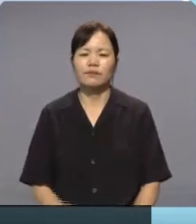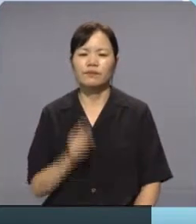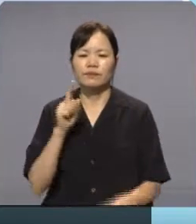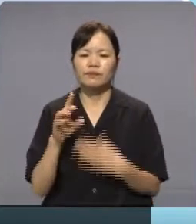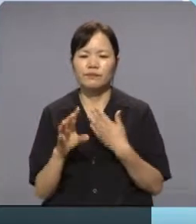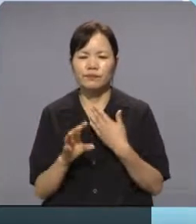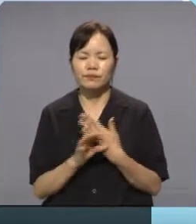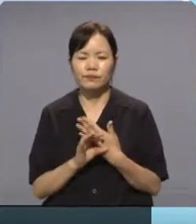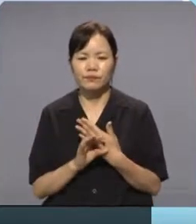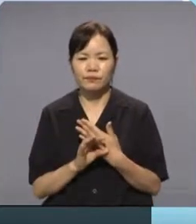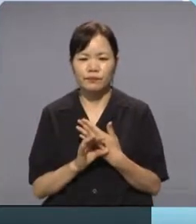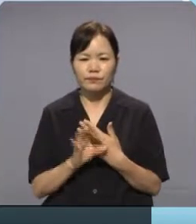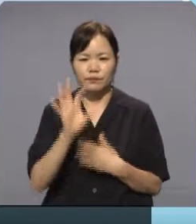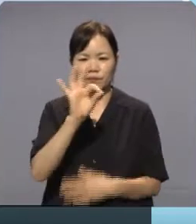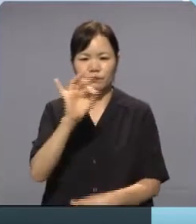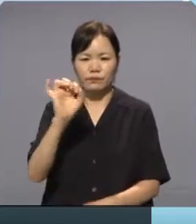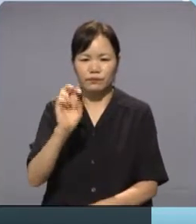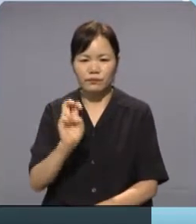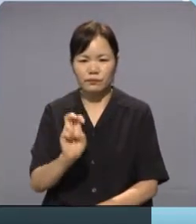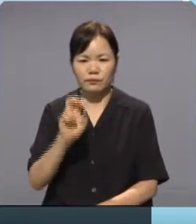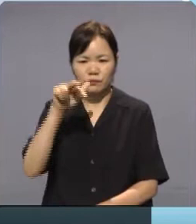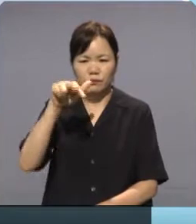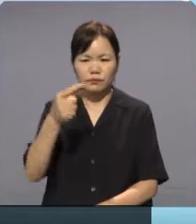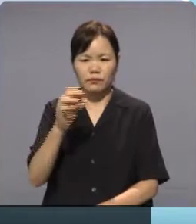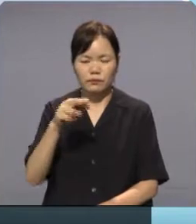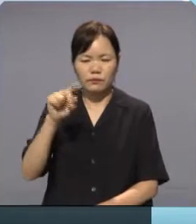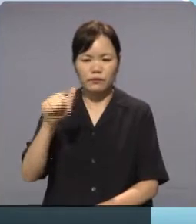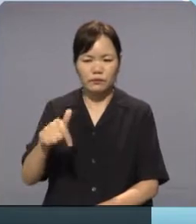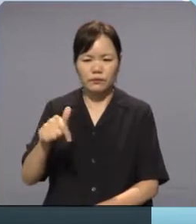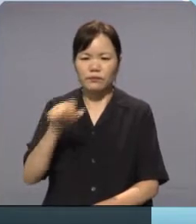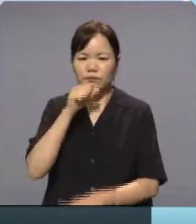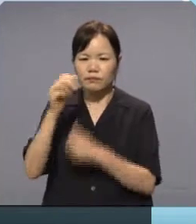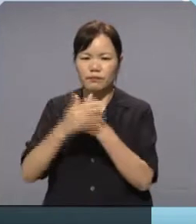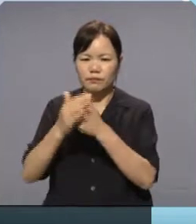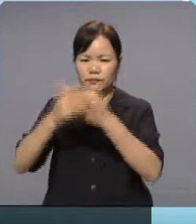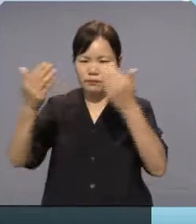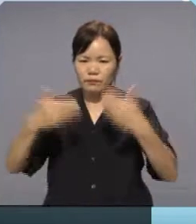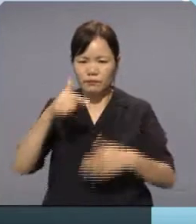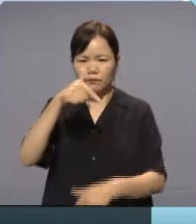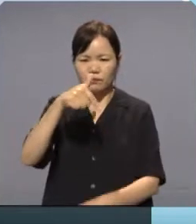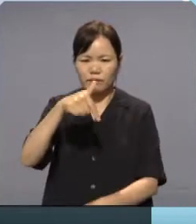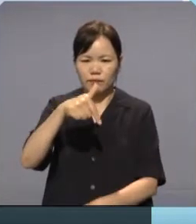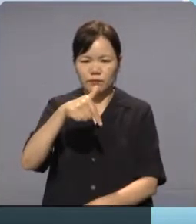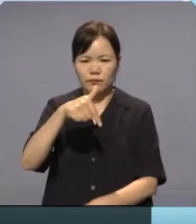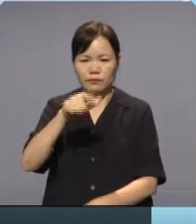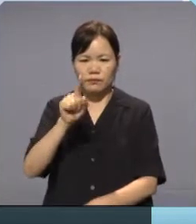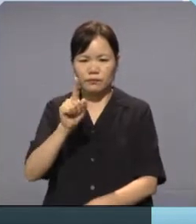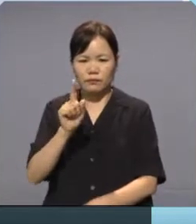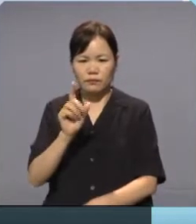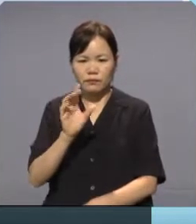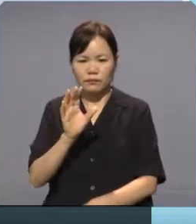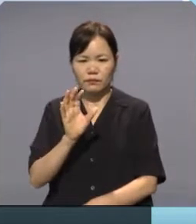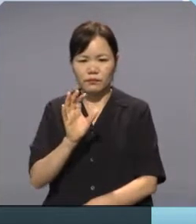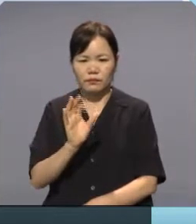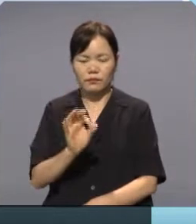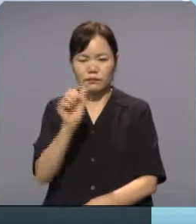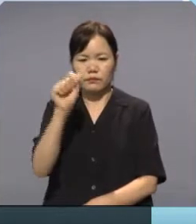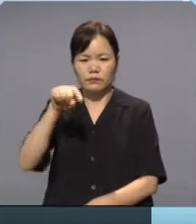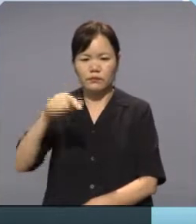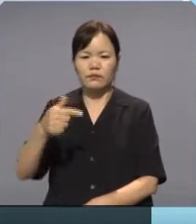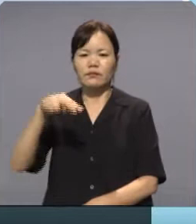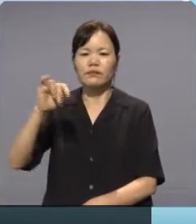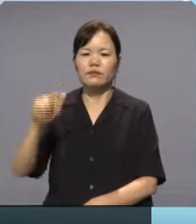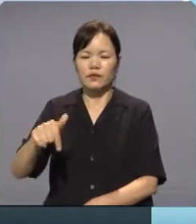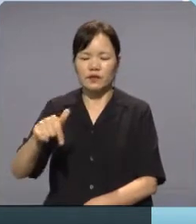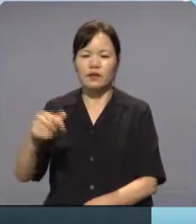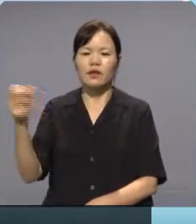보면 임종석 전 비서실장으로부터 지지 선언을 이끌어낸 강훈식 의원이라든지 또는 그동안 이제 당 내에서